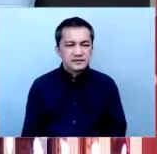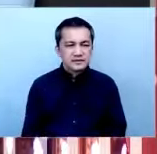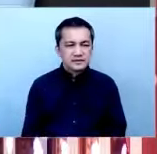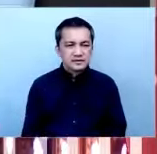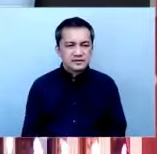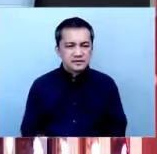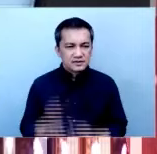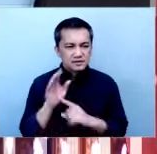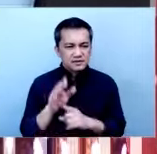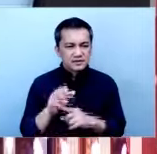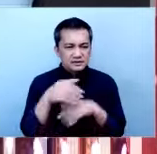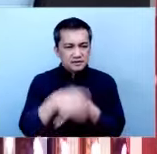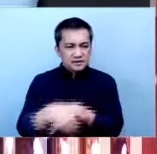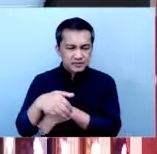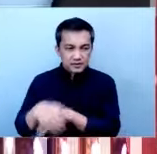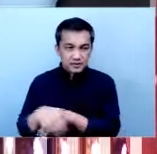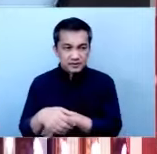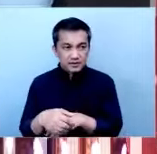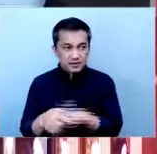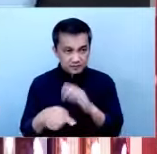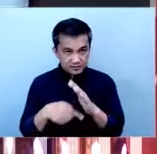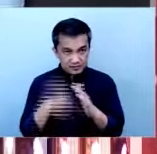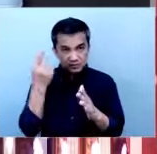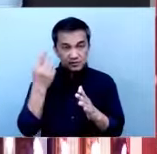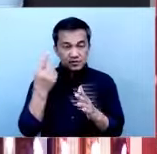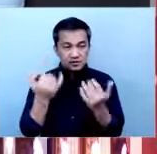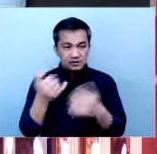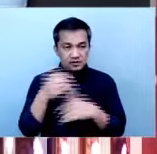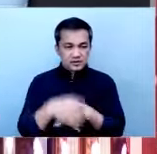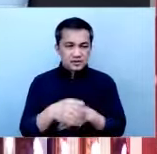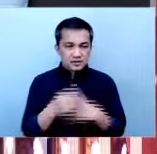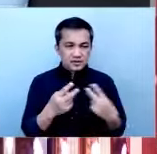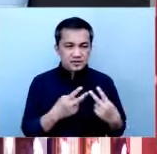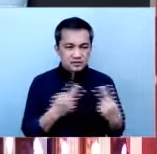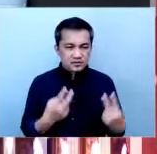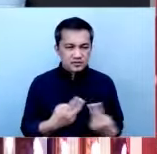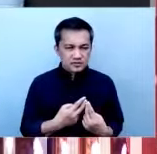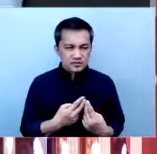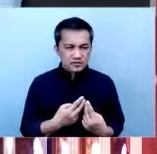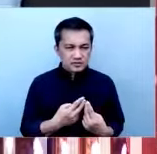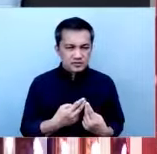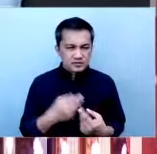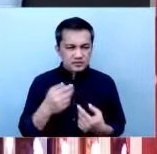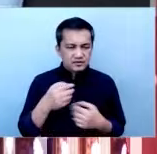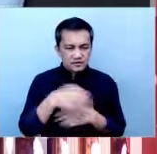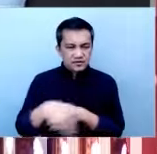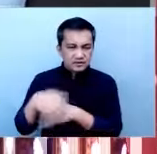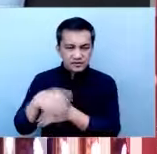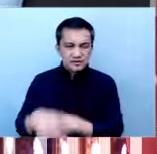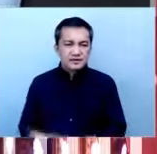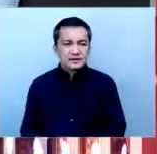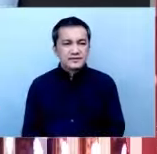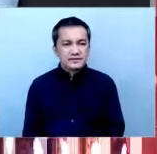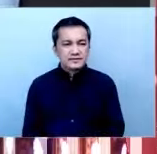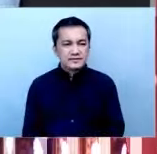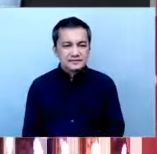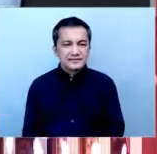mo ngayon, gabi-gabi ba yan o ngayong gabi lamang? Dahil di ba, ang Valentine's should be every night. No, ma.